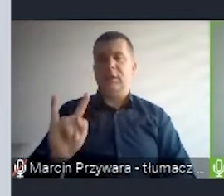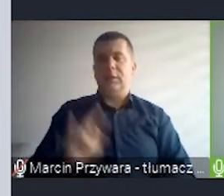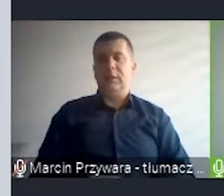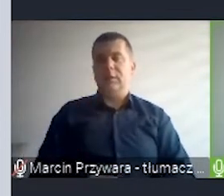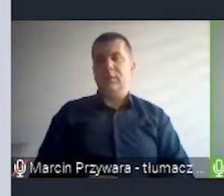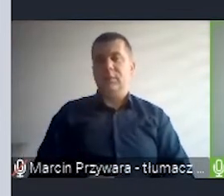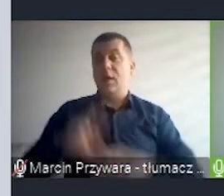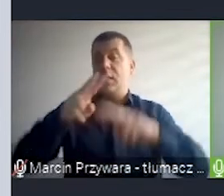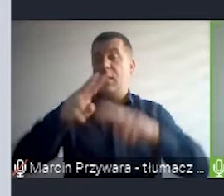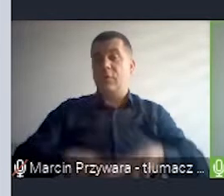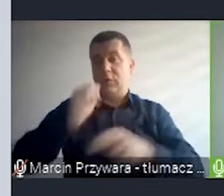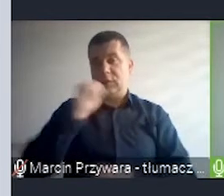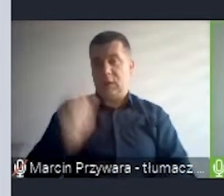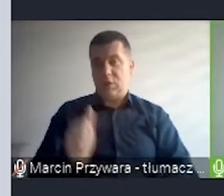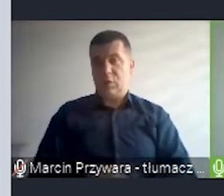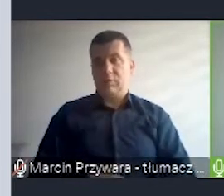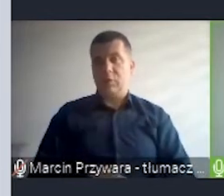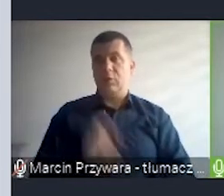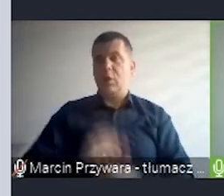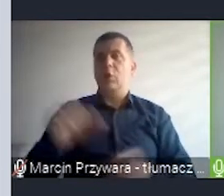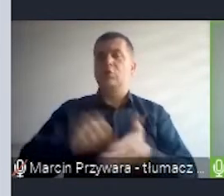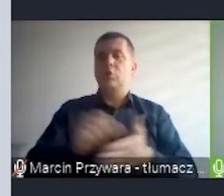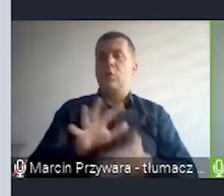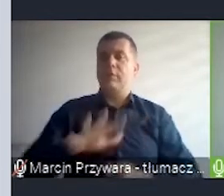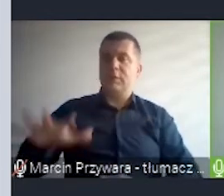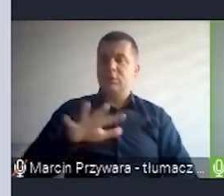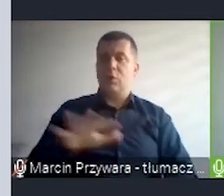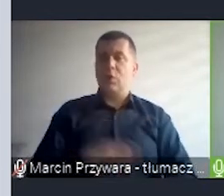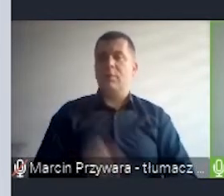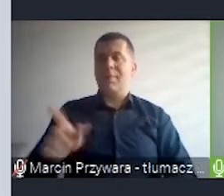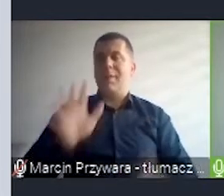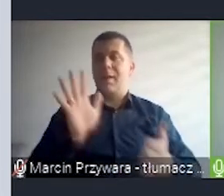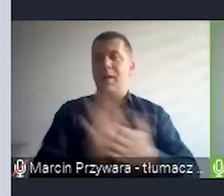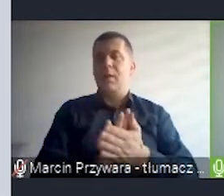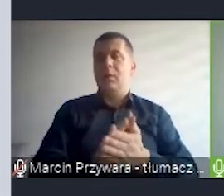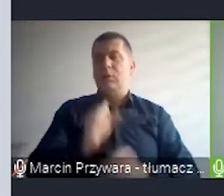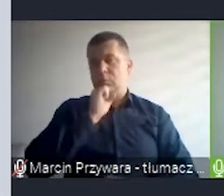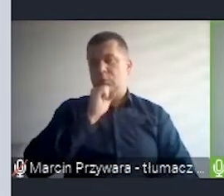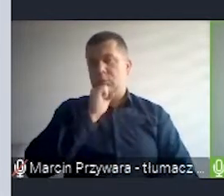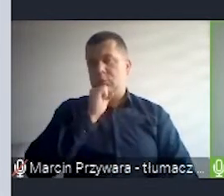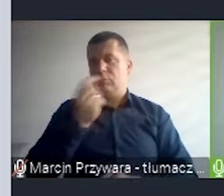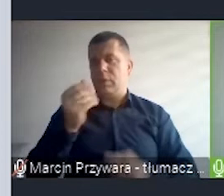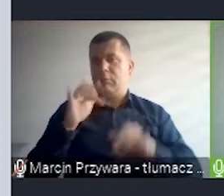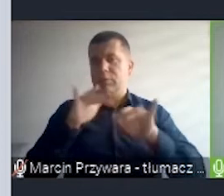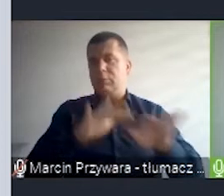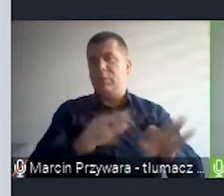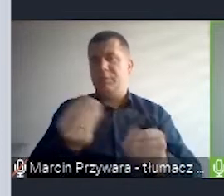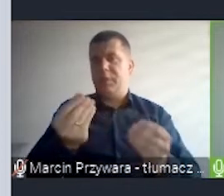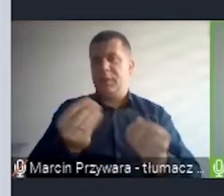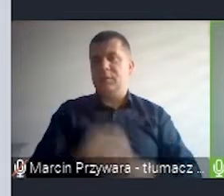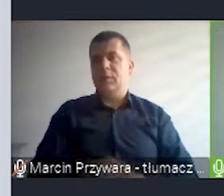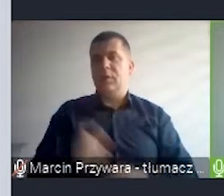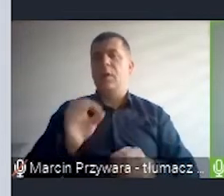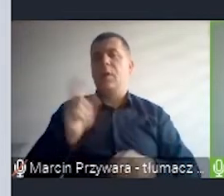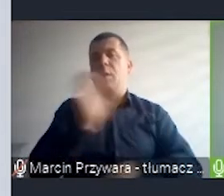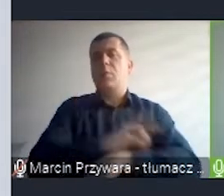Jako że fundusze europejskie to jest środowisko, które charakteryzuje się sporymi przepływami pieniężnymi, zwłaszcza w